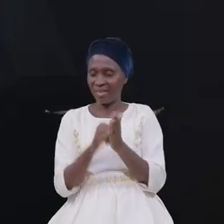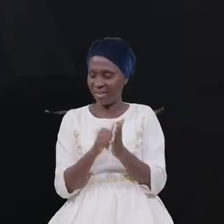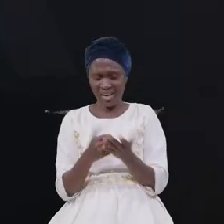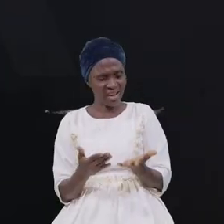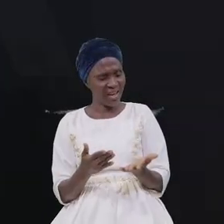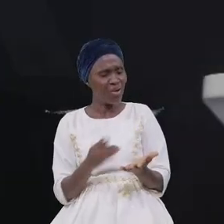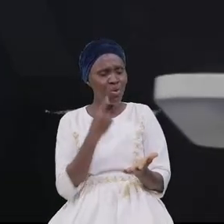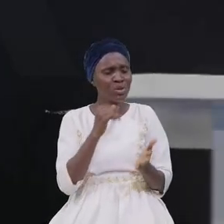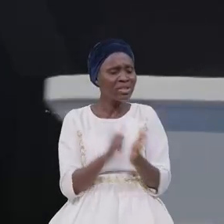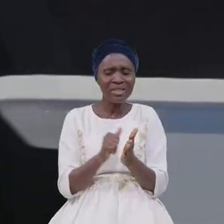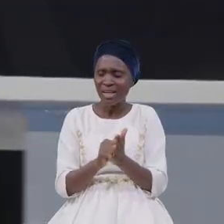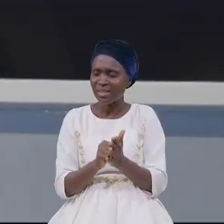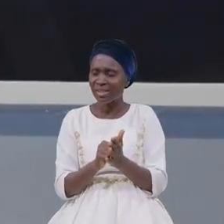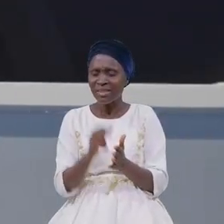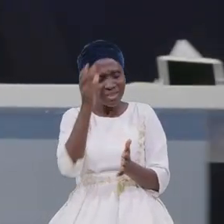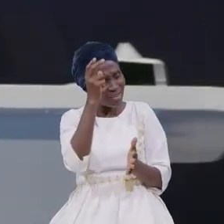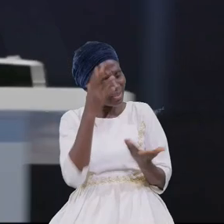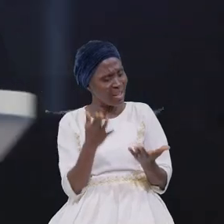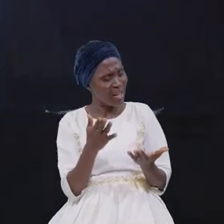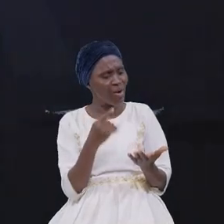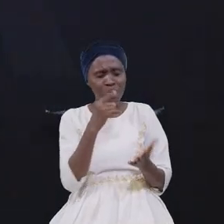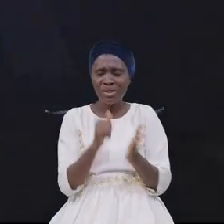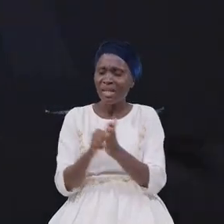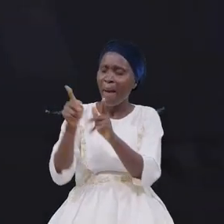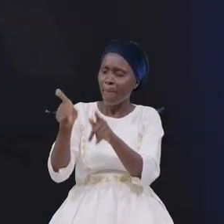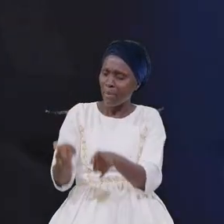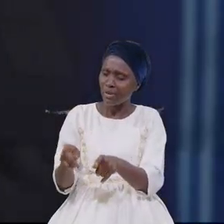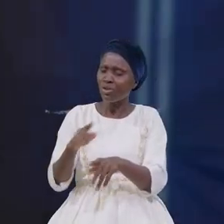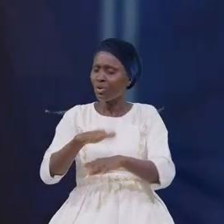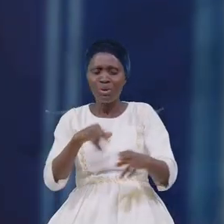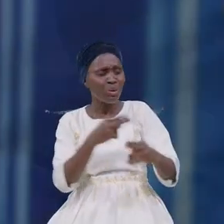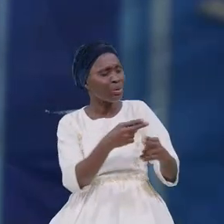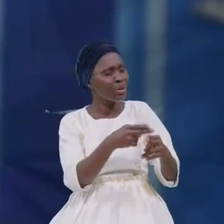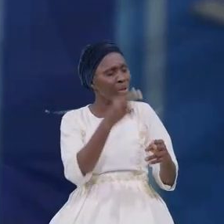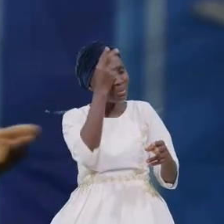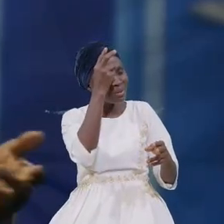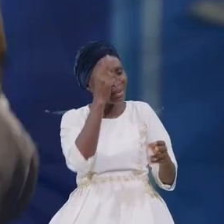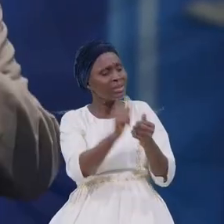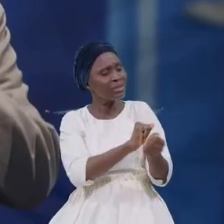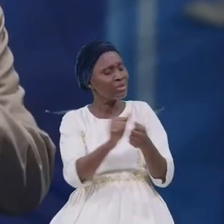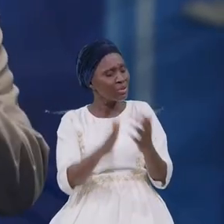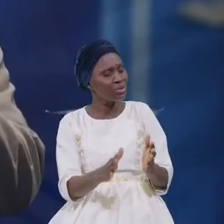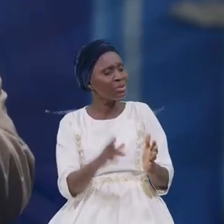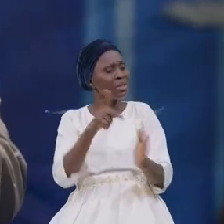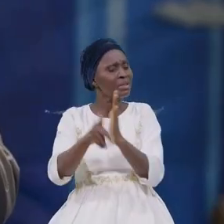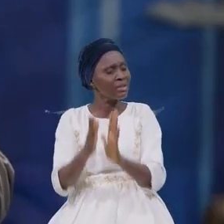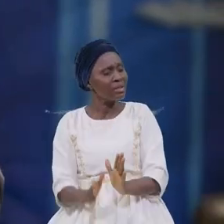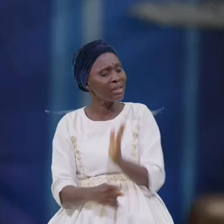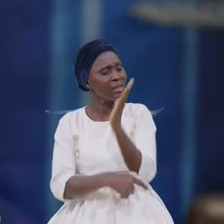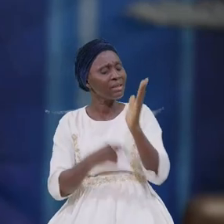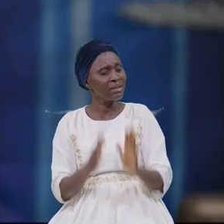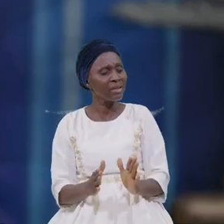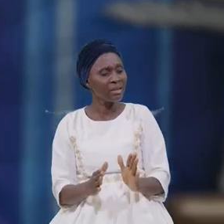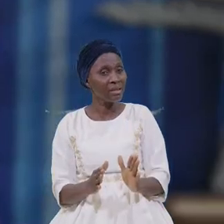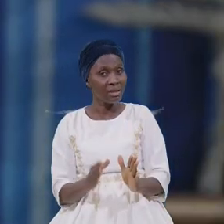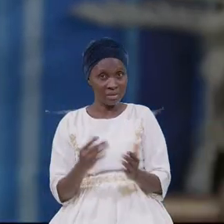appelle quelqu'un Lucifer, on appelle quelqu'un le mal, on appelle quelqu'un le détruiteur. Et puis, le fils